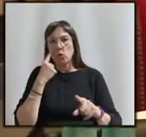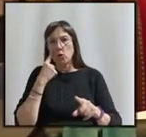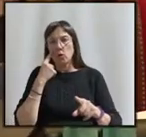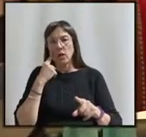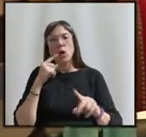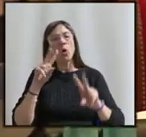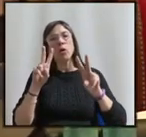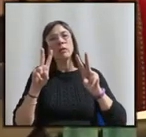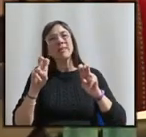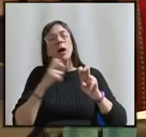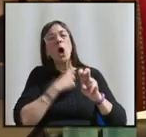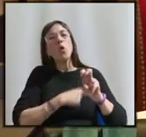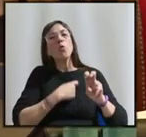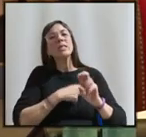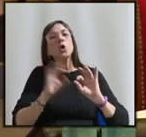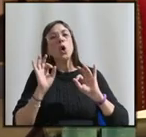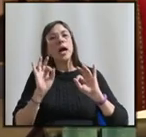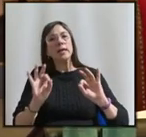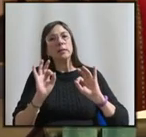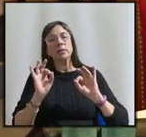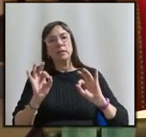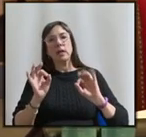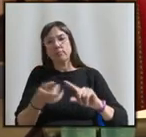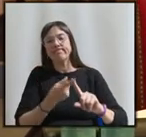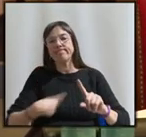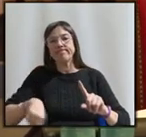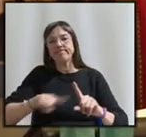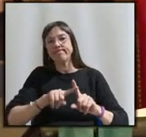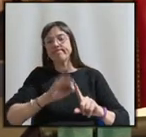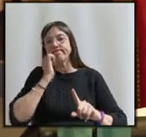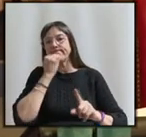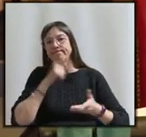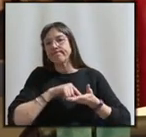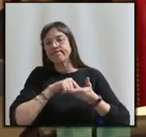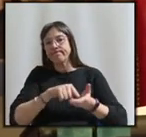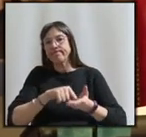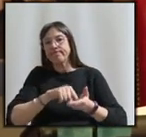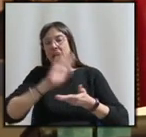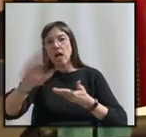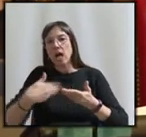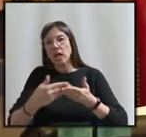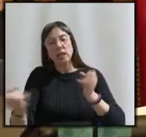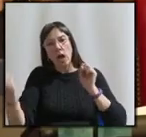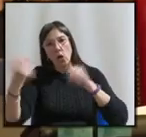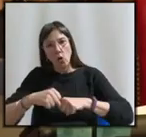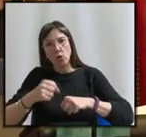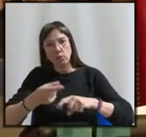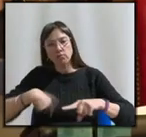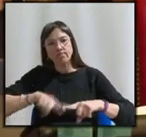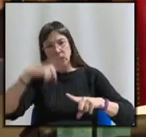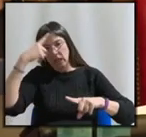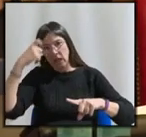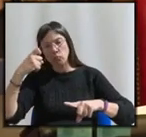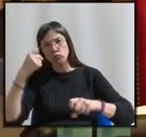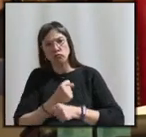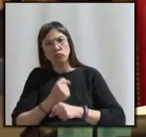comissió especial vam posar els punts sobre la taula, vam arribar a un acord i crec que es va fer un bon treball per part de la regidoria i